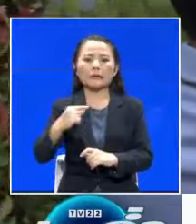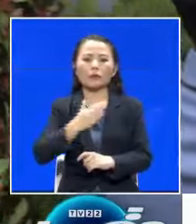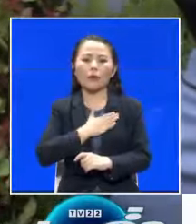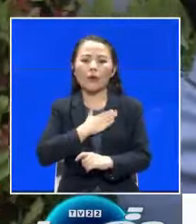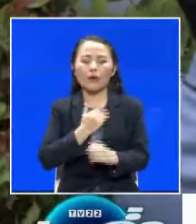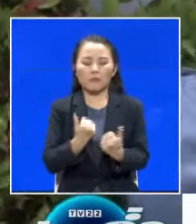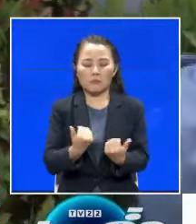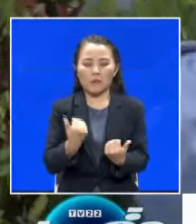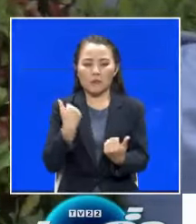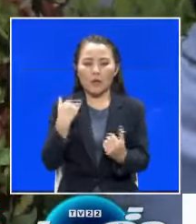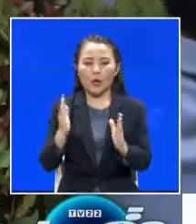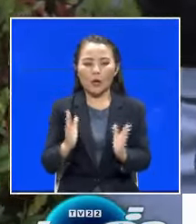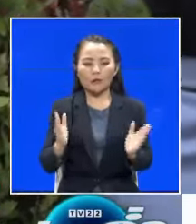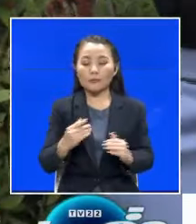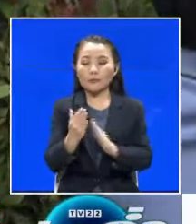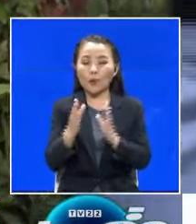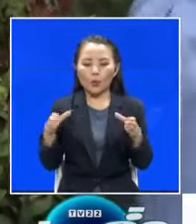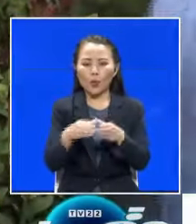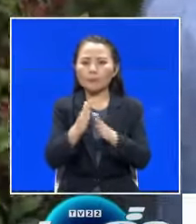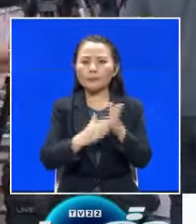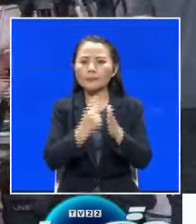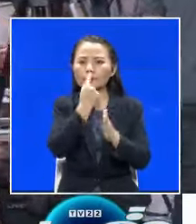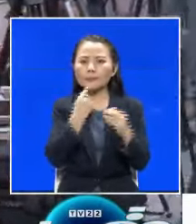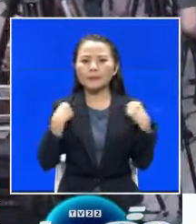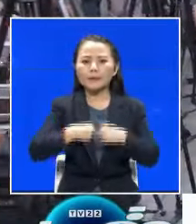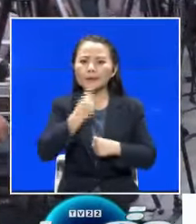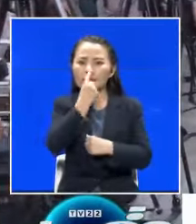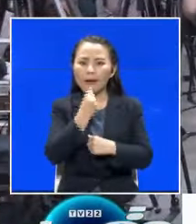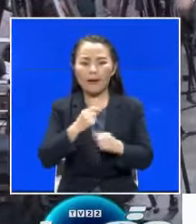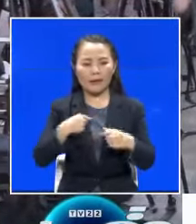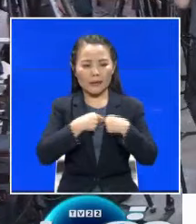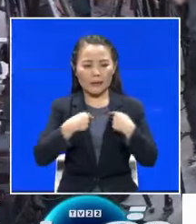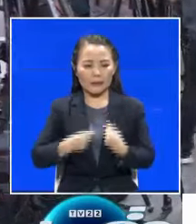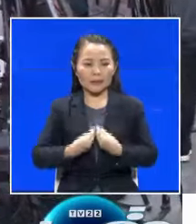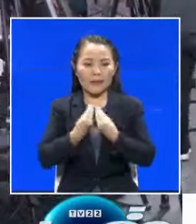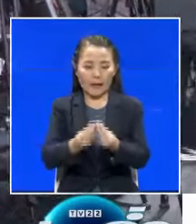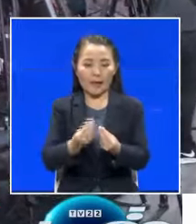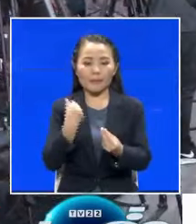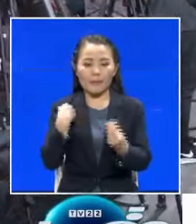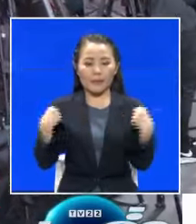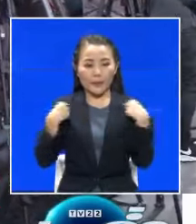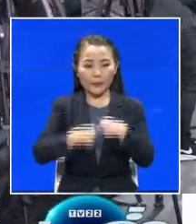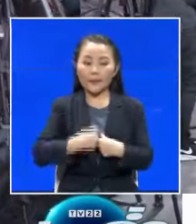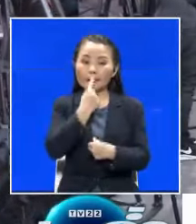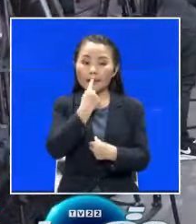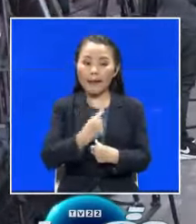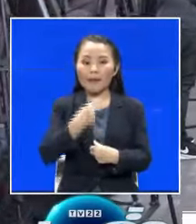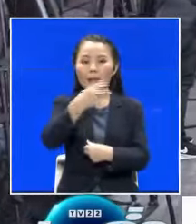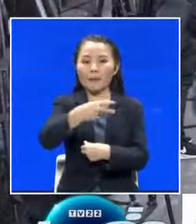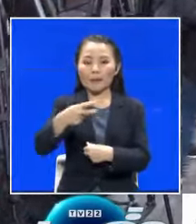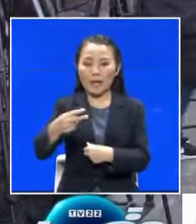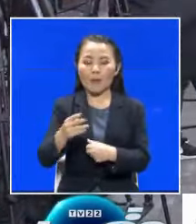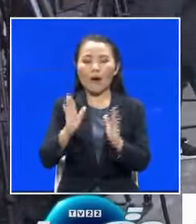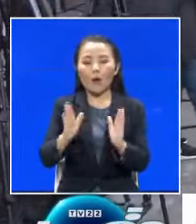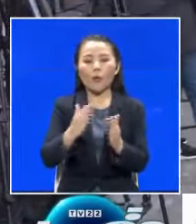นุนโดยเฉพาะกลุ่มคนเสื้อแดงเดินทางมาให้กำลังใจด้วยนะคะมีการสวมเสื้อสีแดงที่สกรีนข้อความว่าคน